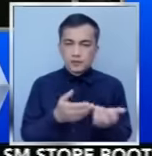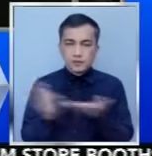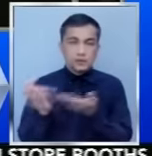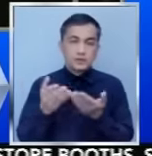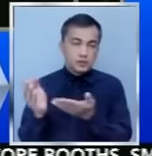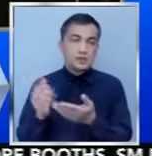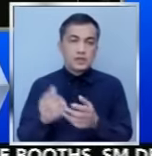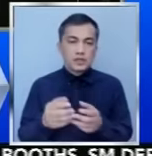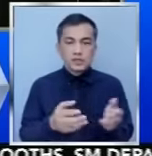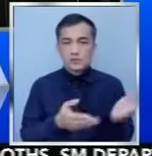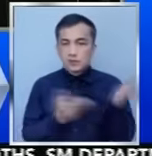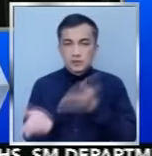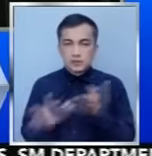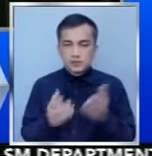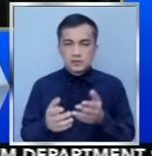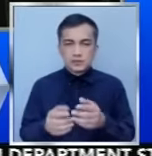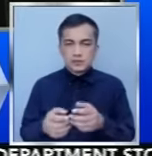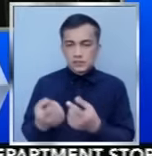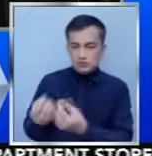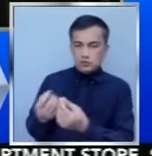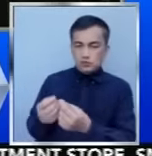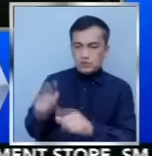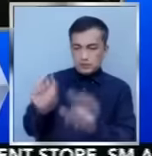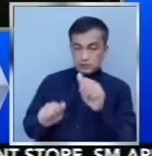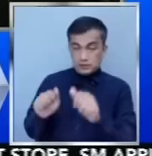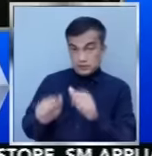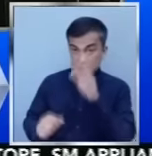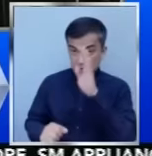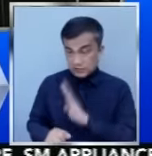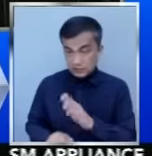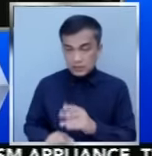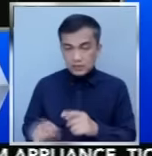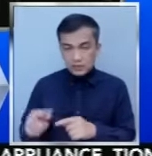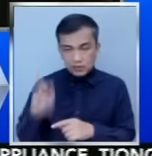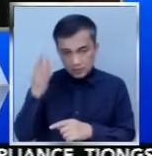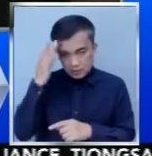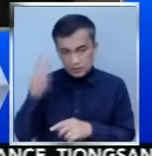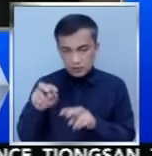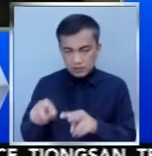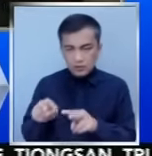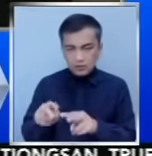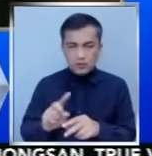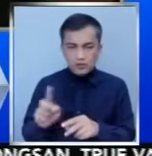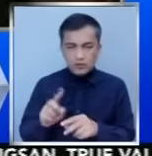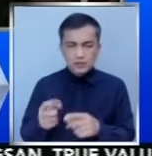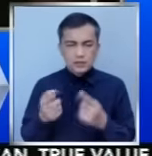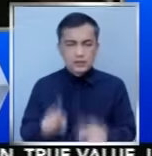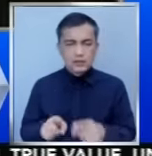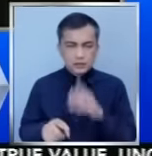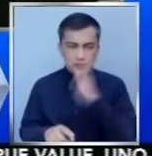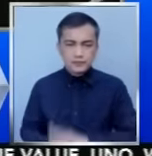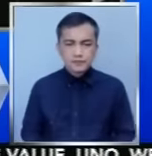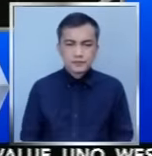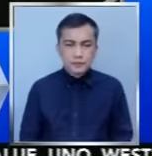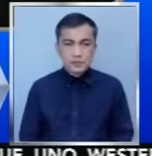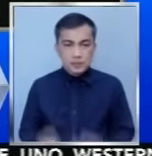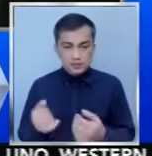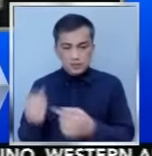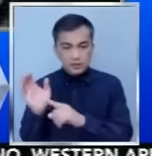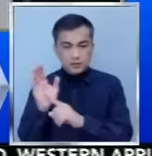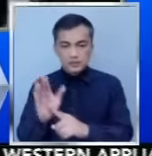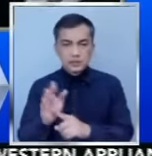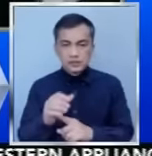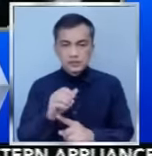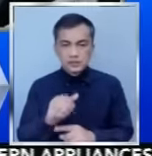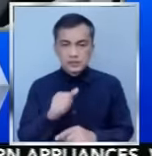ng damage assessment diyan para malaman kung ano pang pinsala ang kanilang inabot Pero ito Ivan ha papakita ko lang ha Hindi ito water cannon